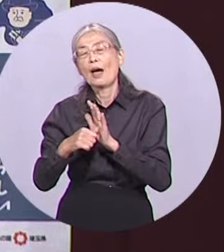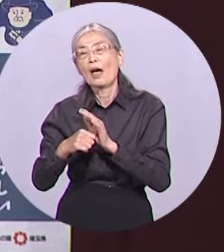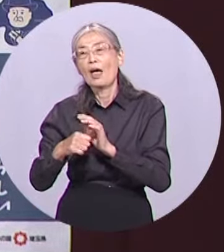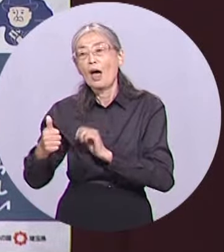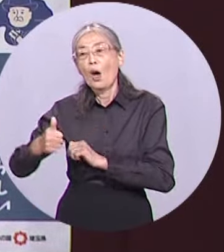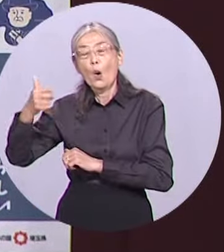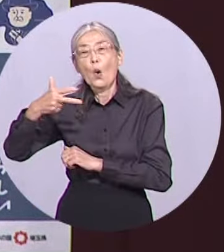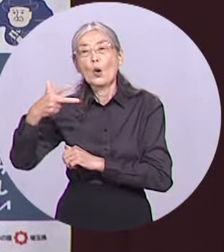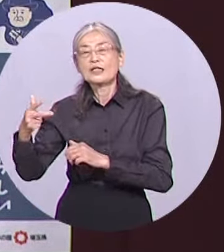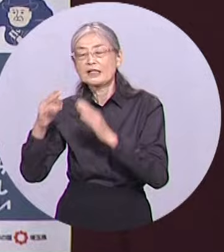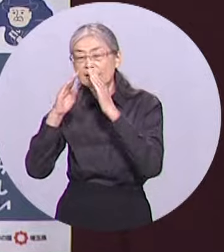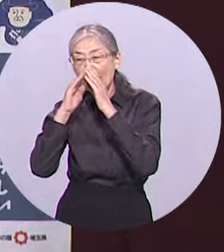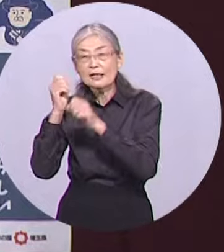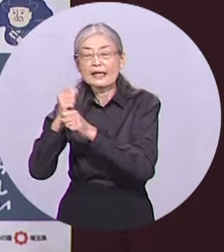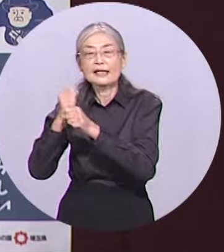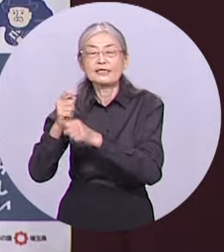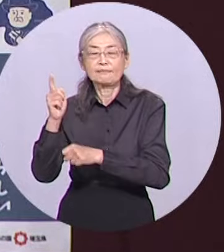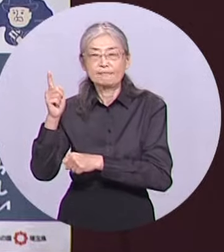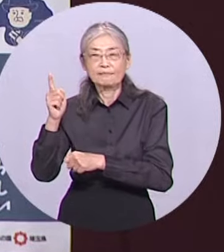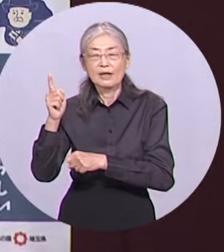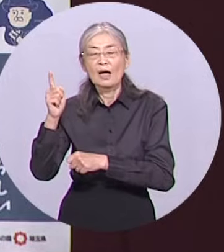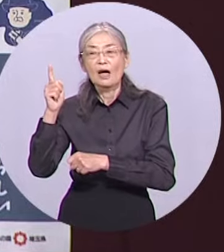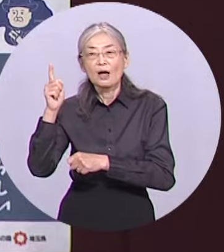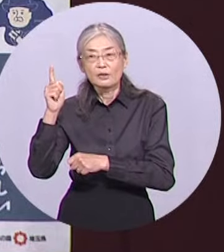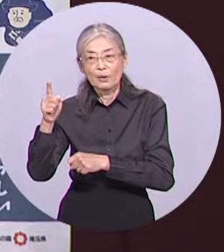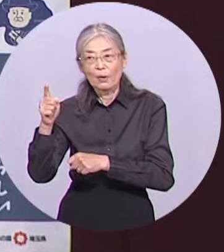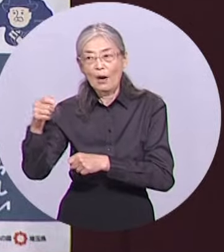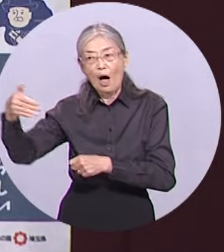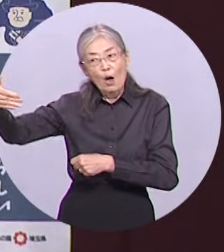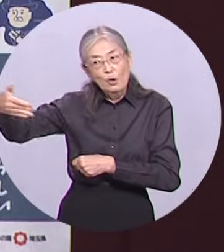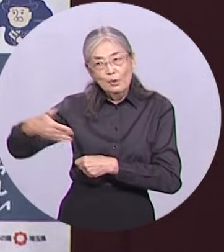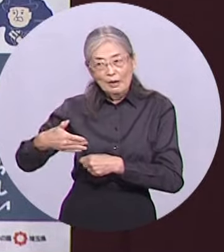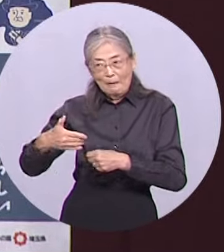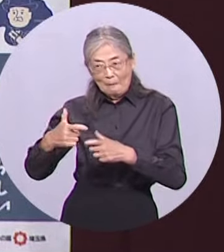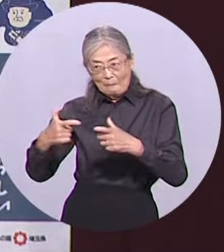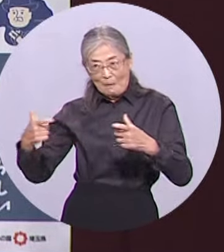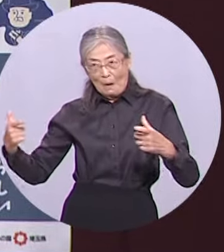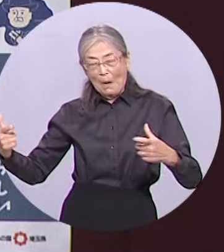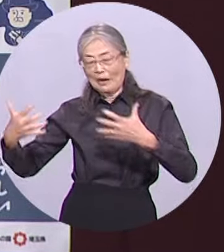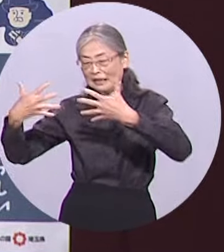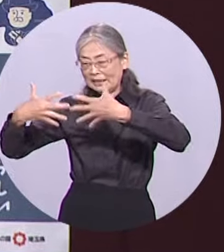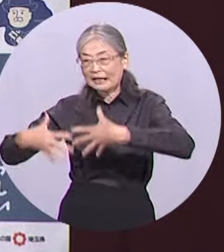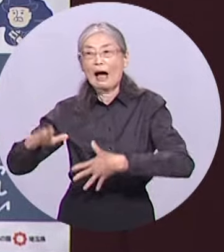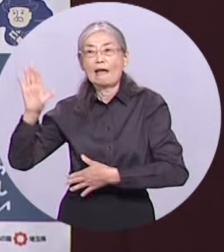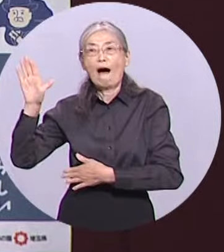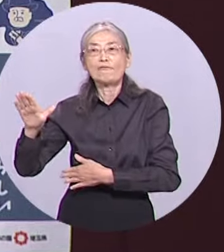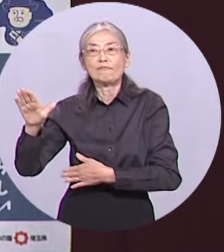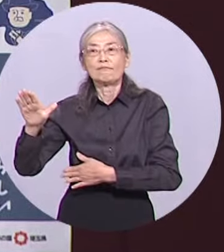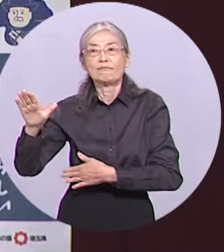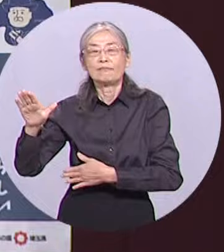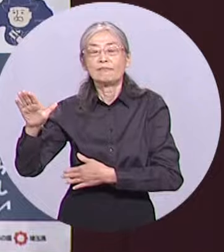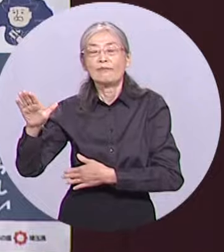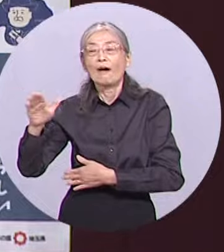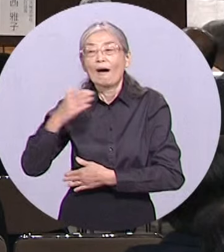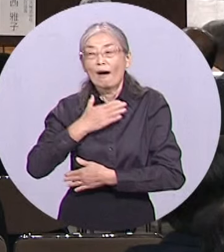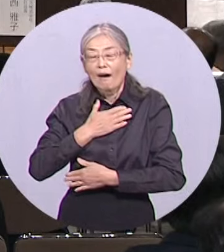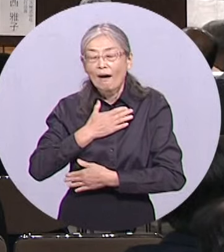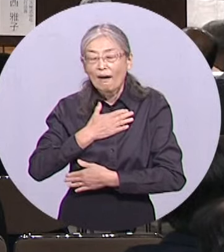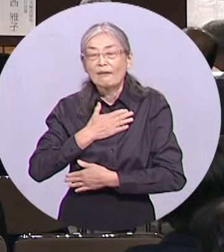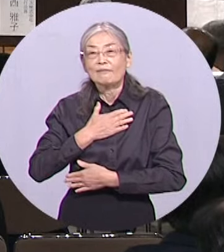けれども、そこが舶来の大型の印刷機をお持ちになっていると ということを聞きつけまして